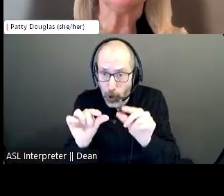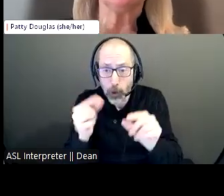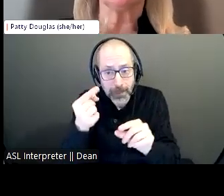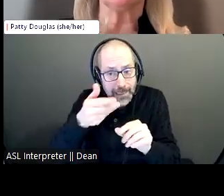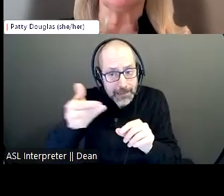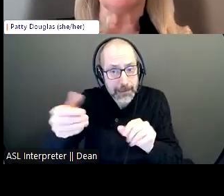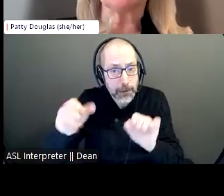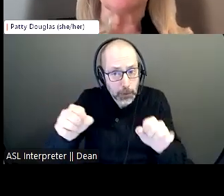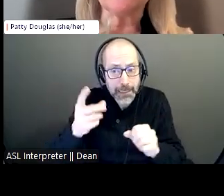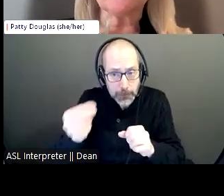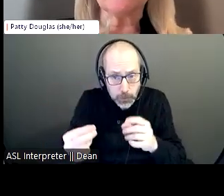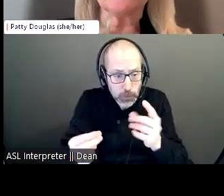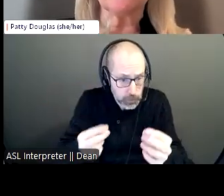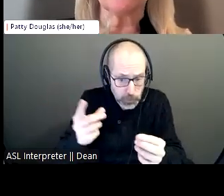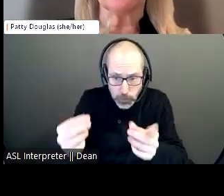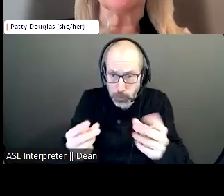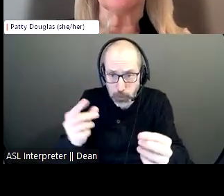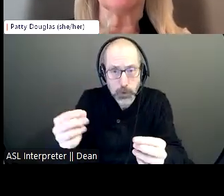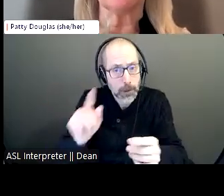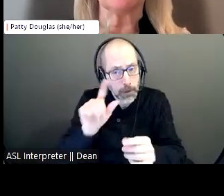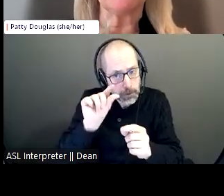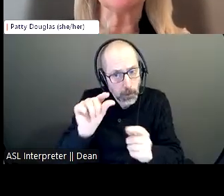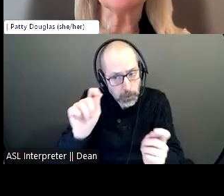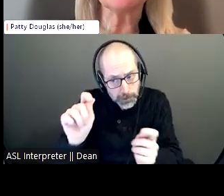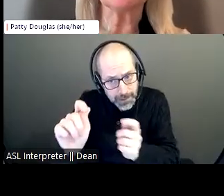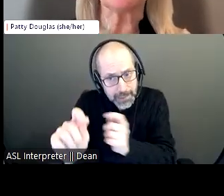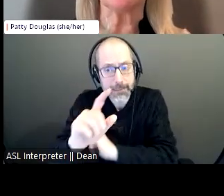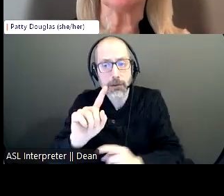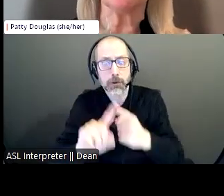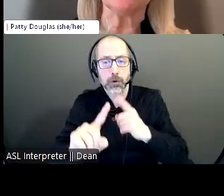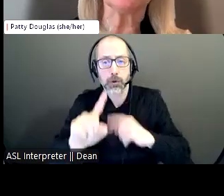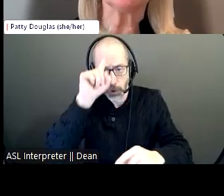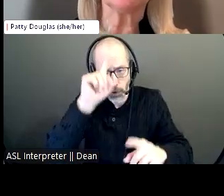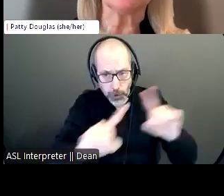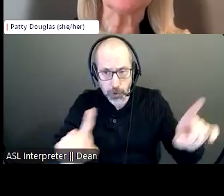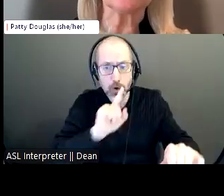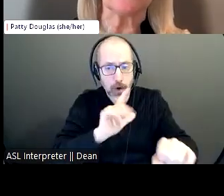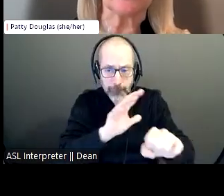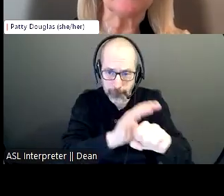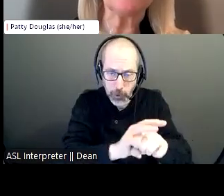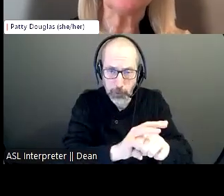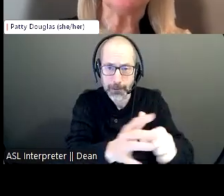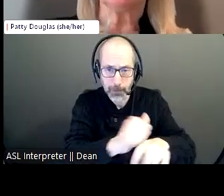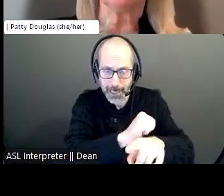vraiment. Ce sont des petits éléments qu'on peut faire un à la fois. Donc, vers des pratiques